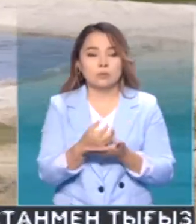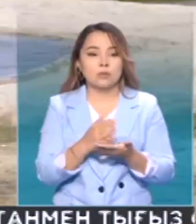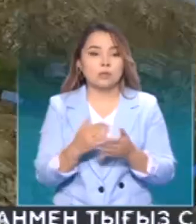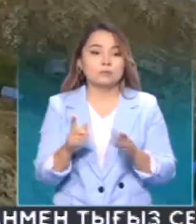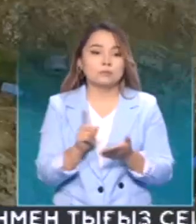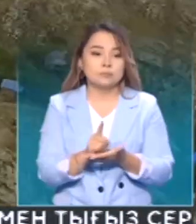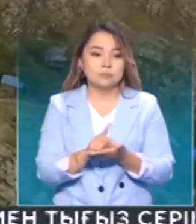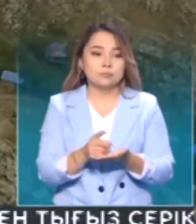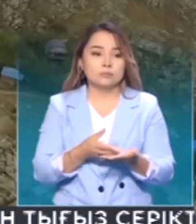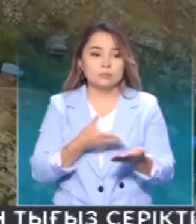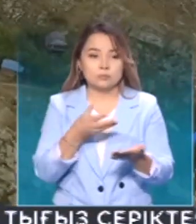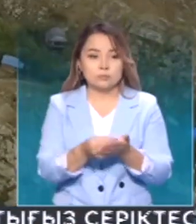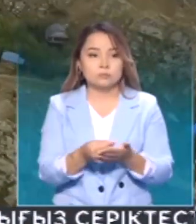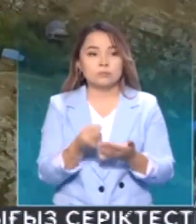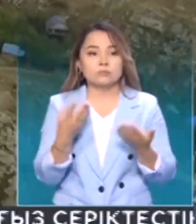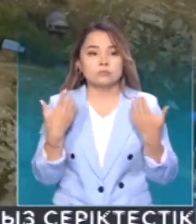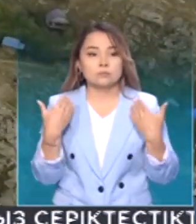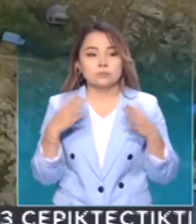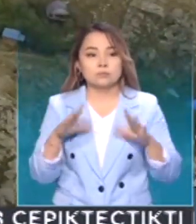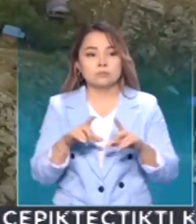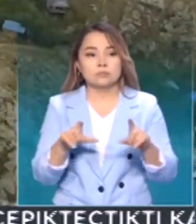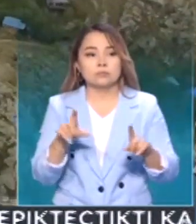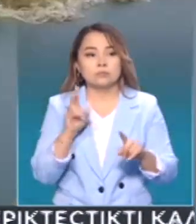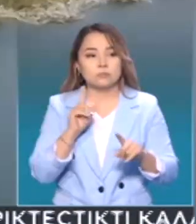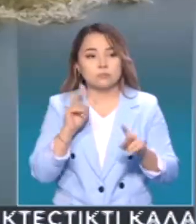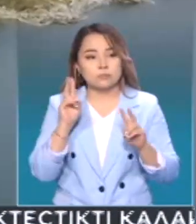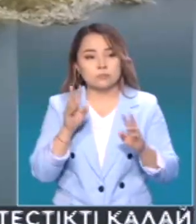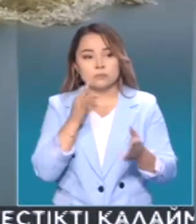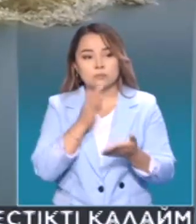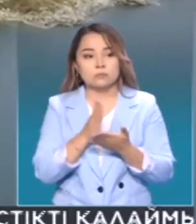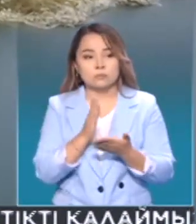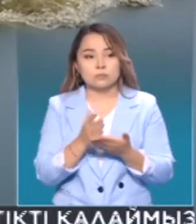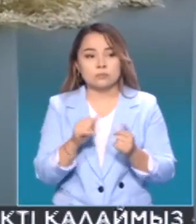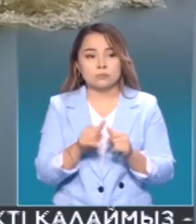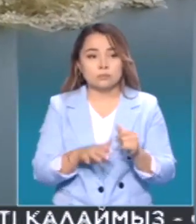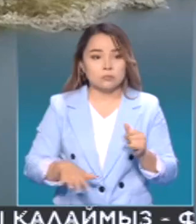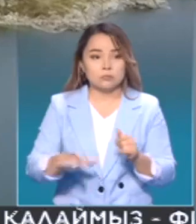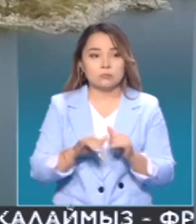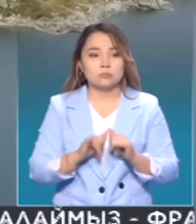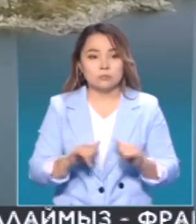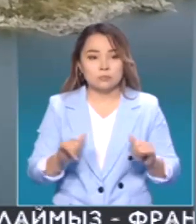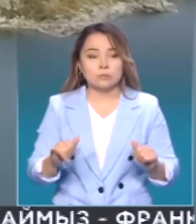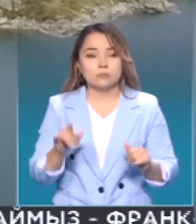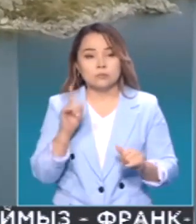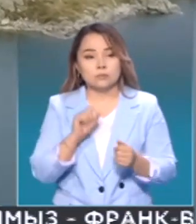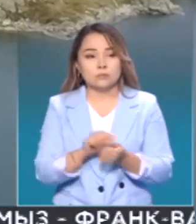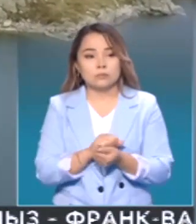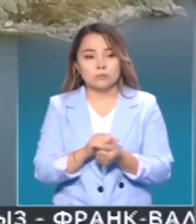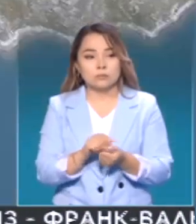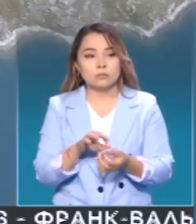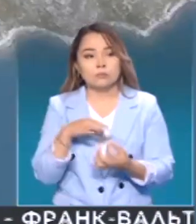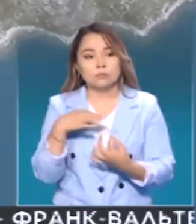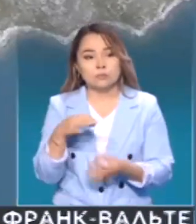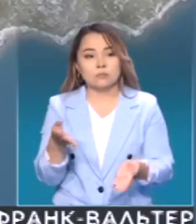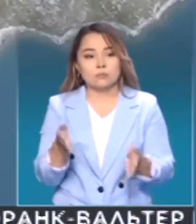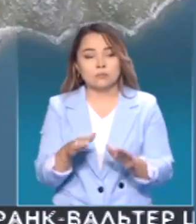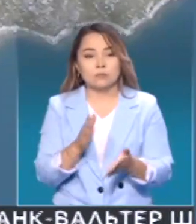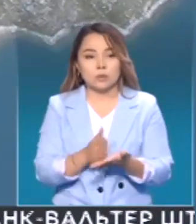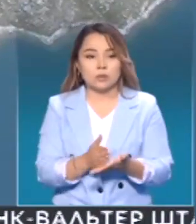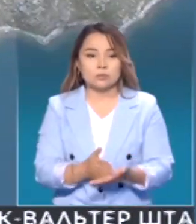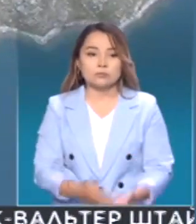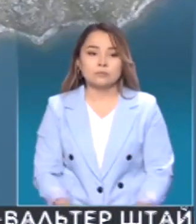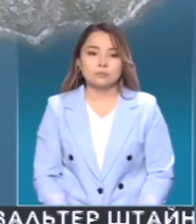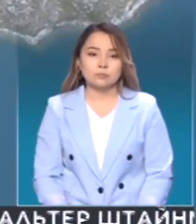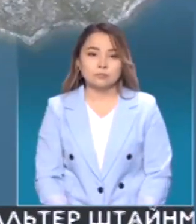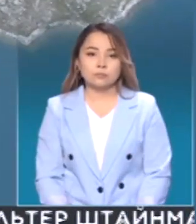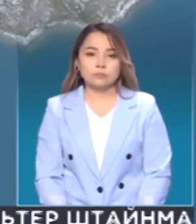су қоймасының жағасында қанша демалыс нысаны бар екенін ешкім айта алмайды. Ал жағажайды дамыту әзірше қағаз жүзінде қалып отыр. Олжас Керейхан,